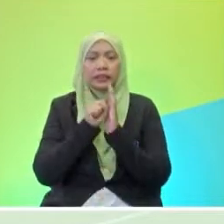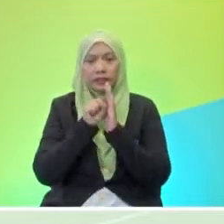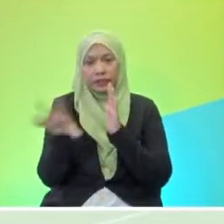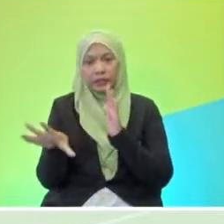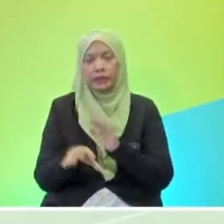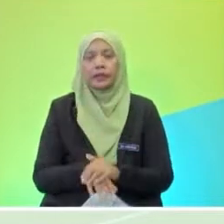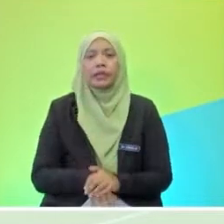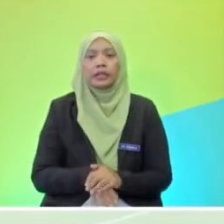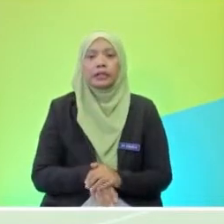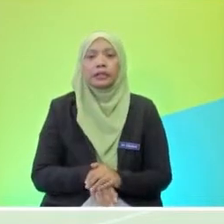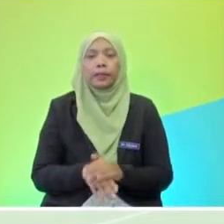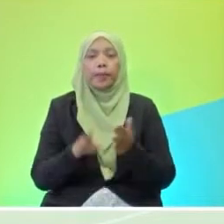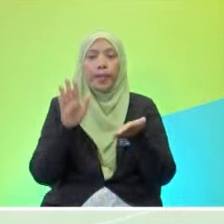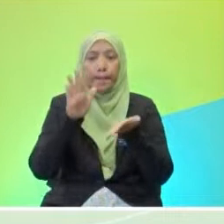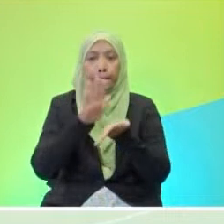Kertas